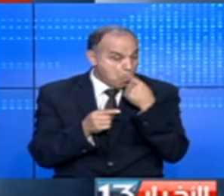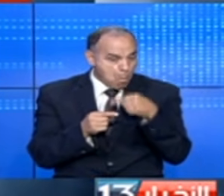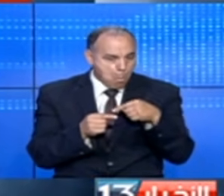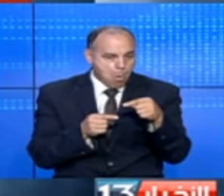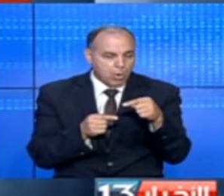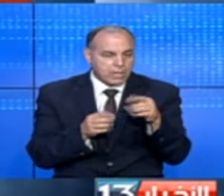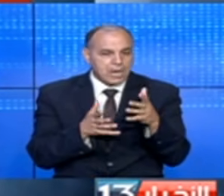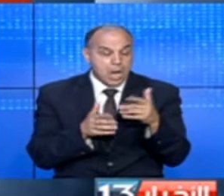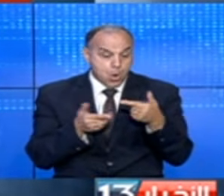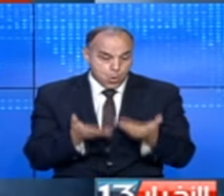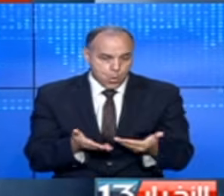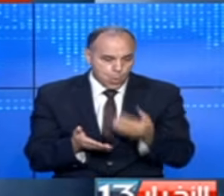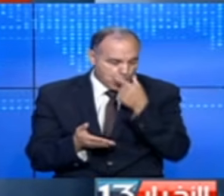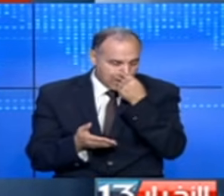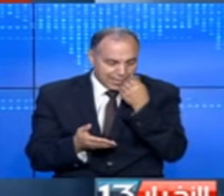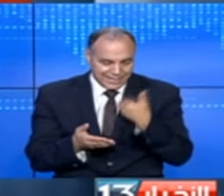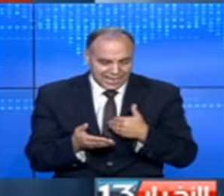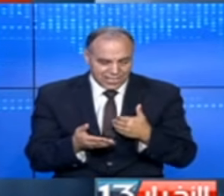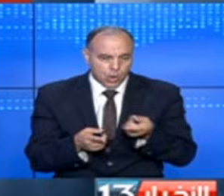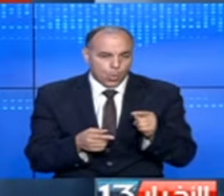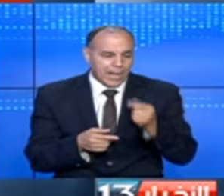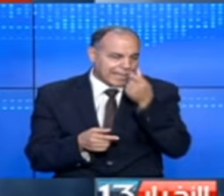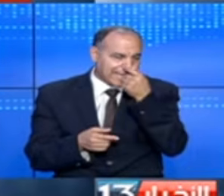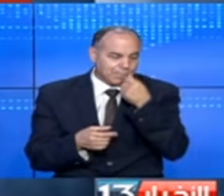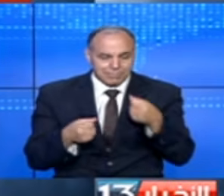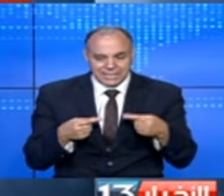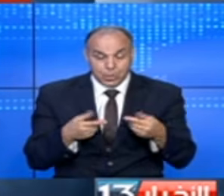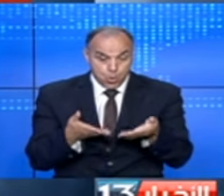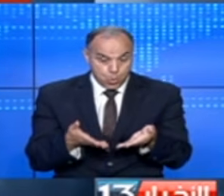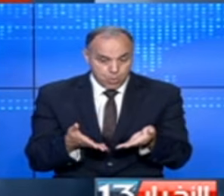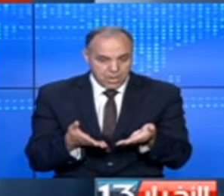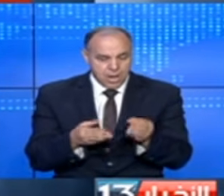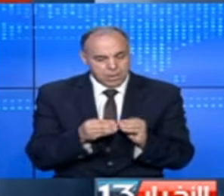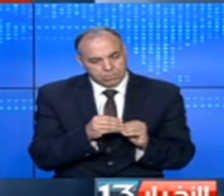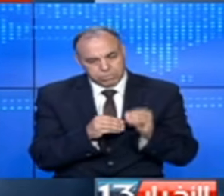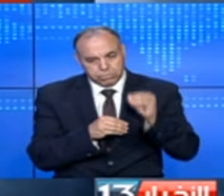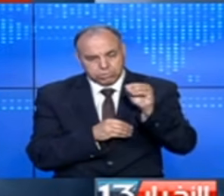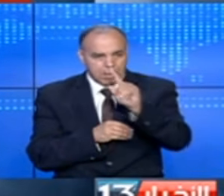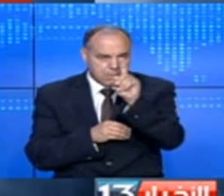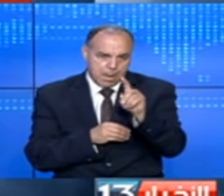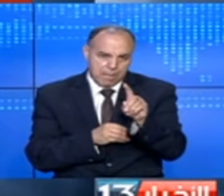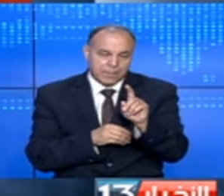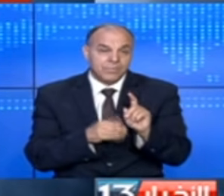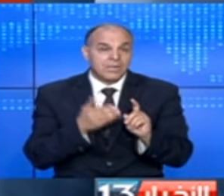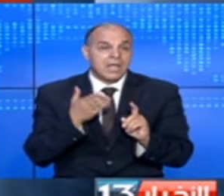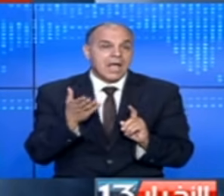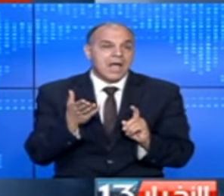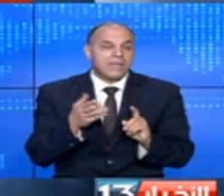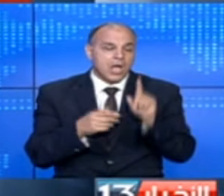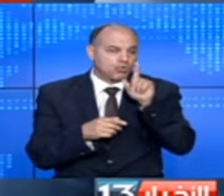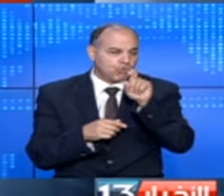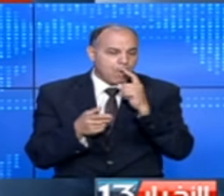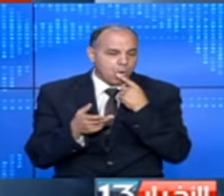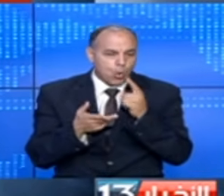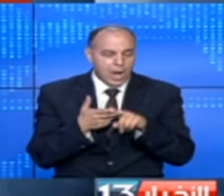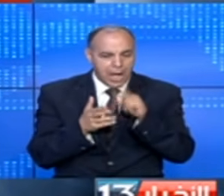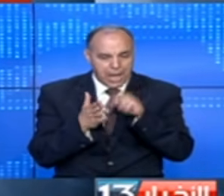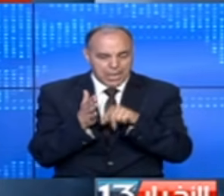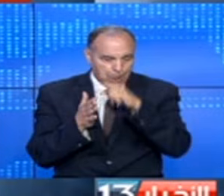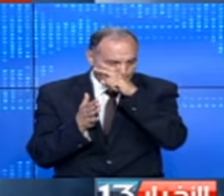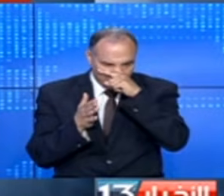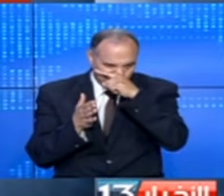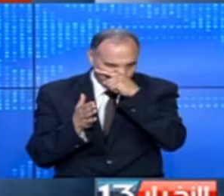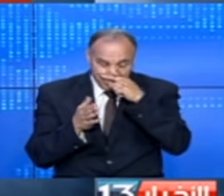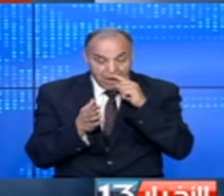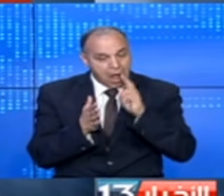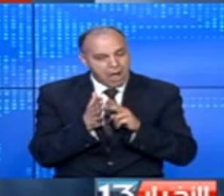تجمع اليوم الترجي الرياضي التونسي والاتحاد الرياضي المنستيري إلى وقت لاحق. وقالت الجامعة إن القرار جاء على